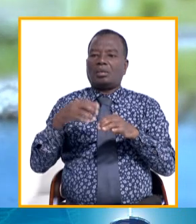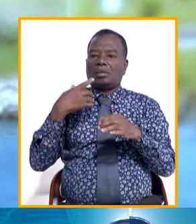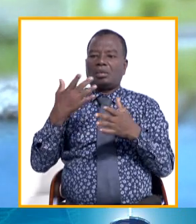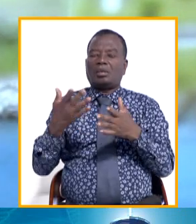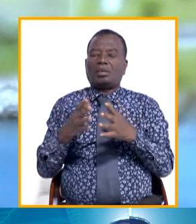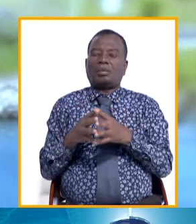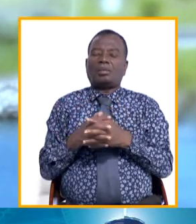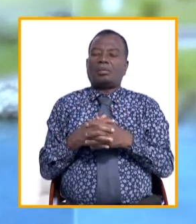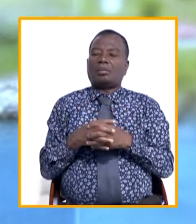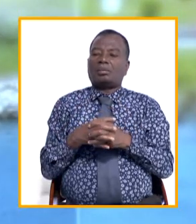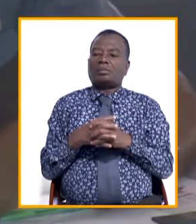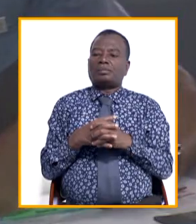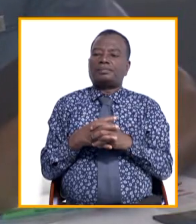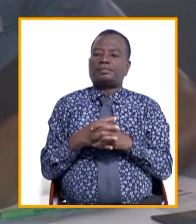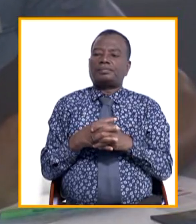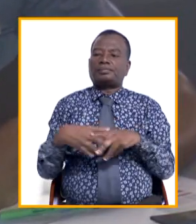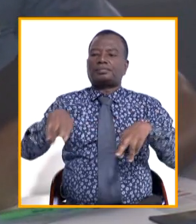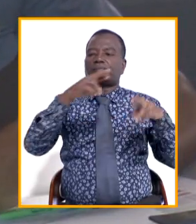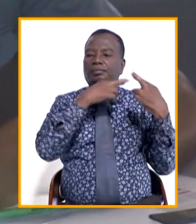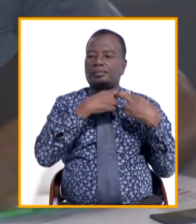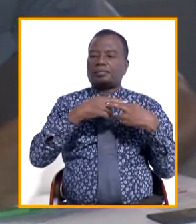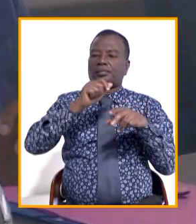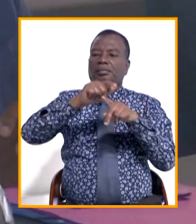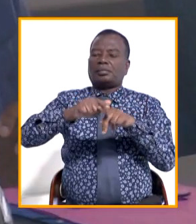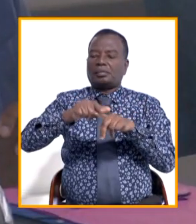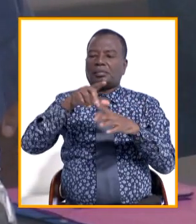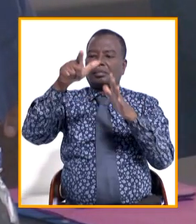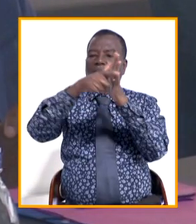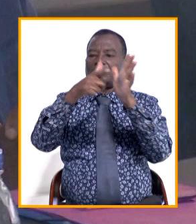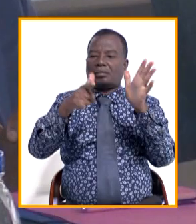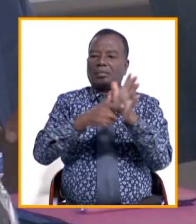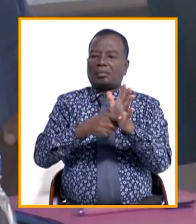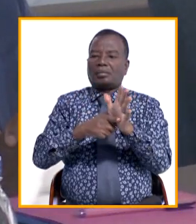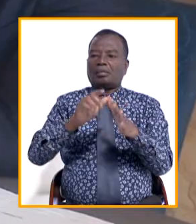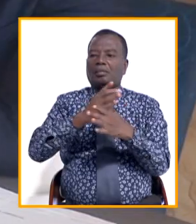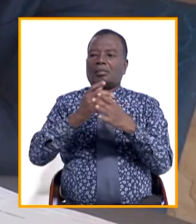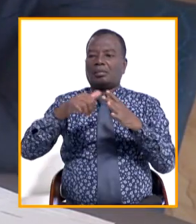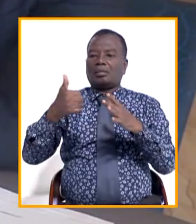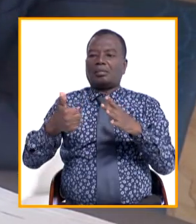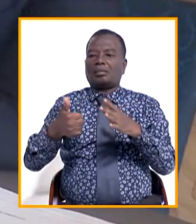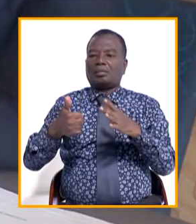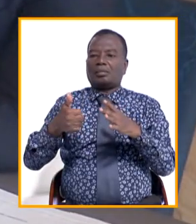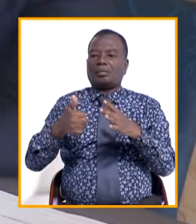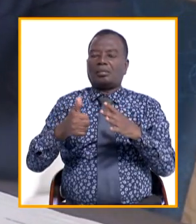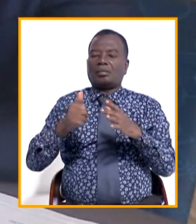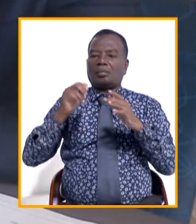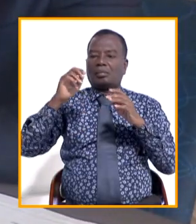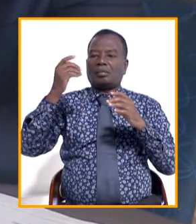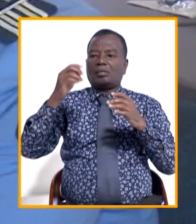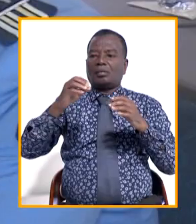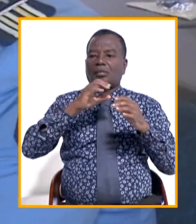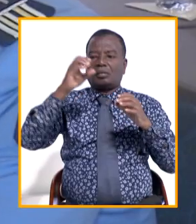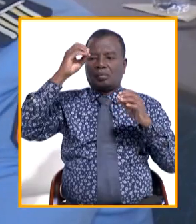rapporte Grace Kando. Les responsables d'application de la loi, entre autres, procureurs, officiers de